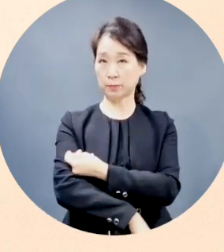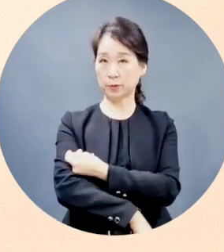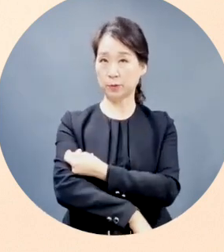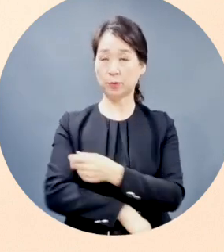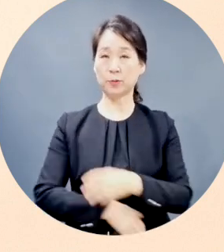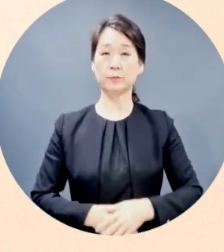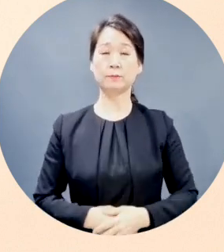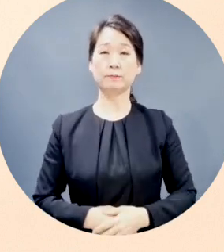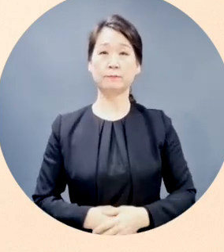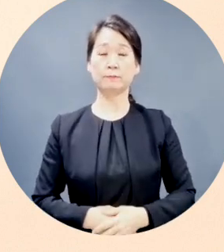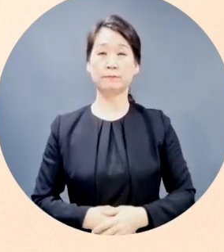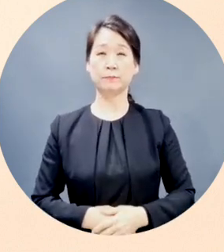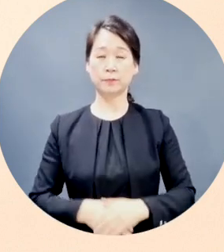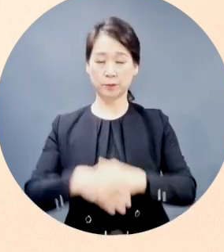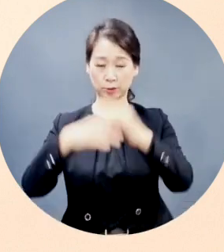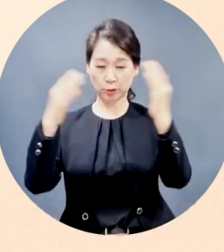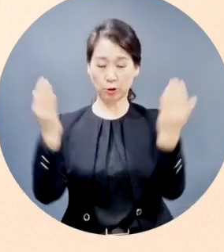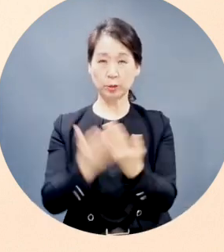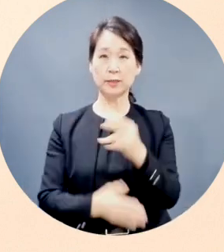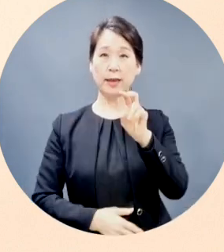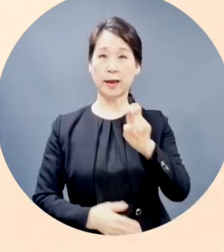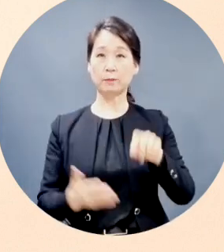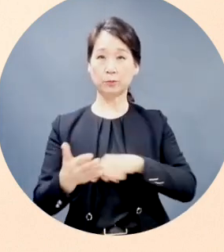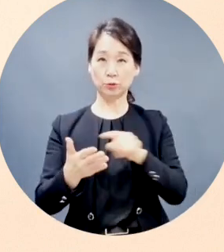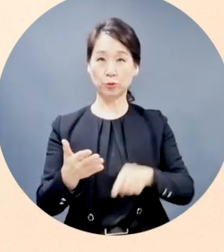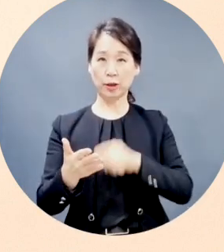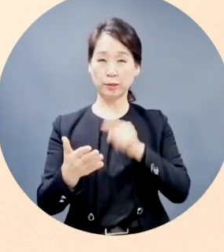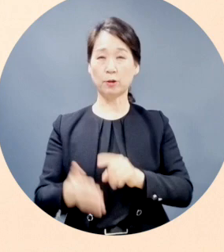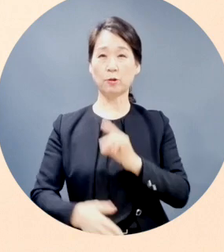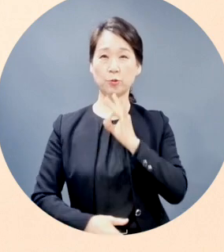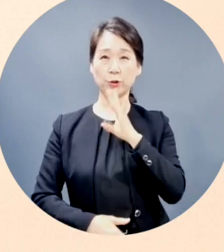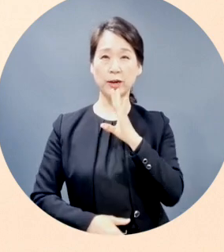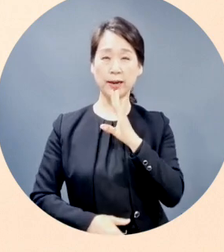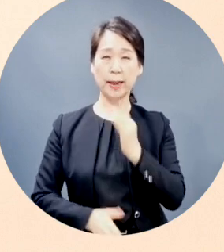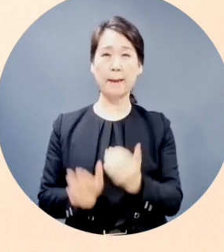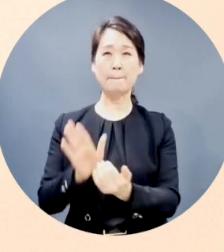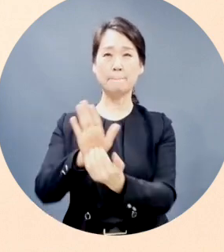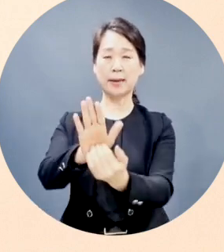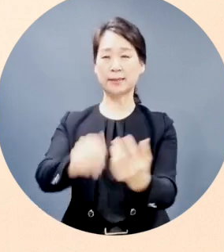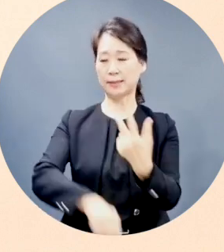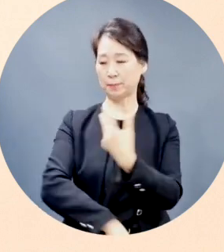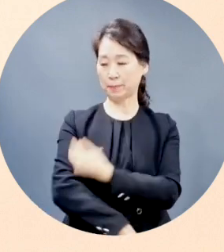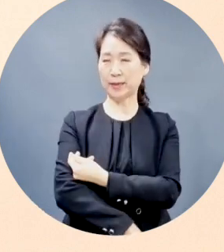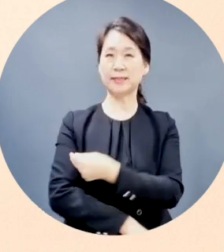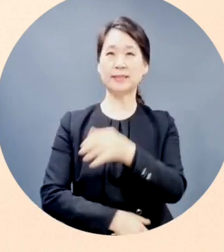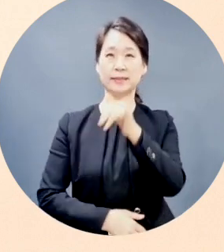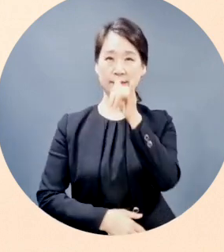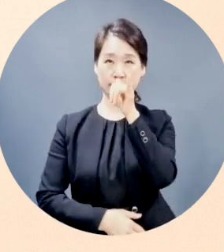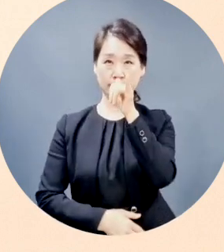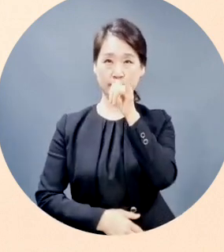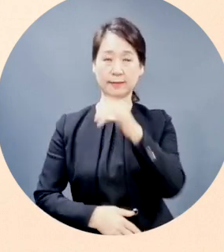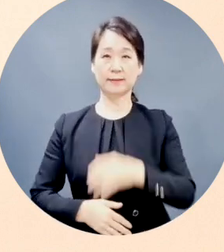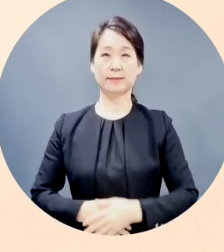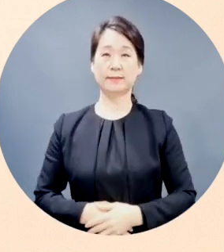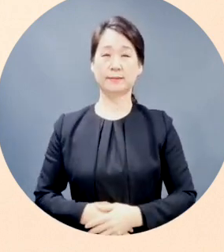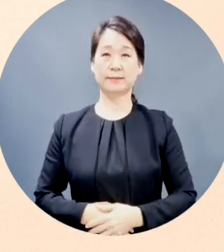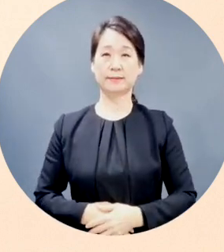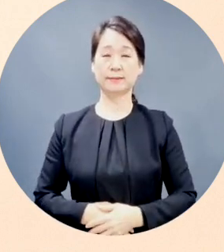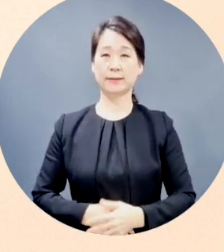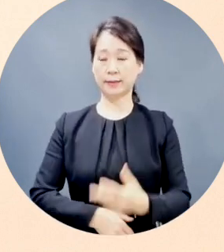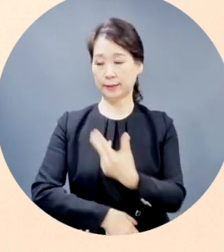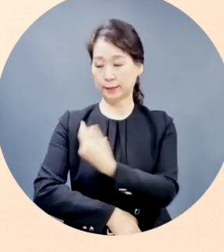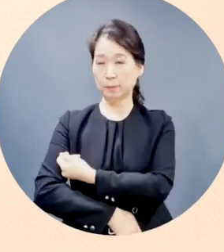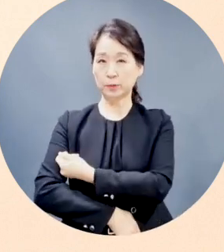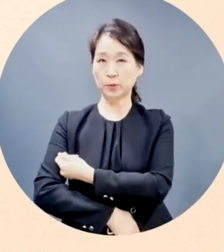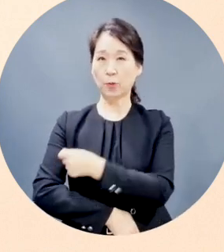알아보겠습니다. 자궁경부암은 전체 암 종류 중에서 유일하게 예방할 수 있는 백신이 있는 암입니다.